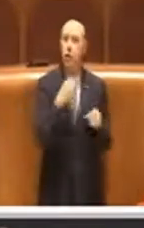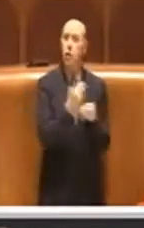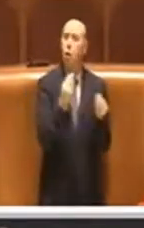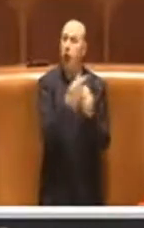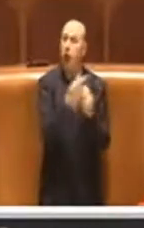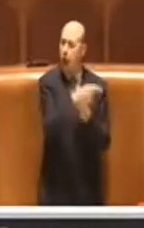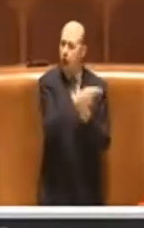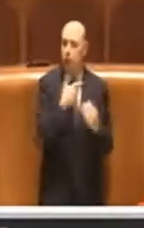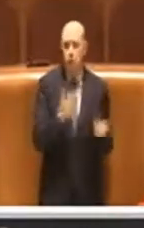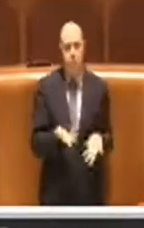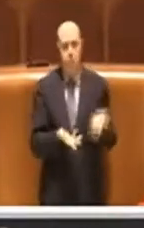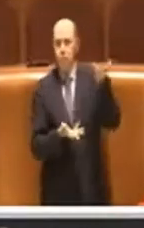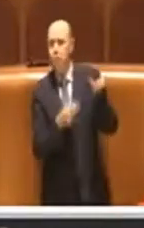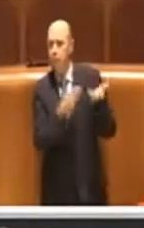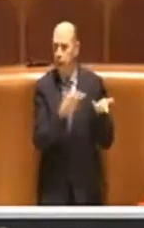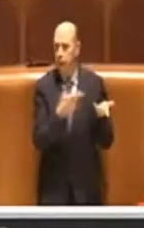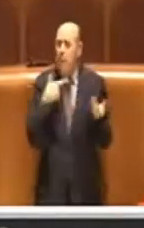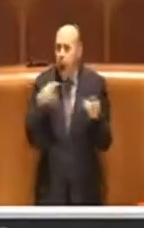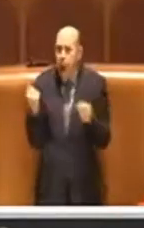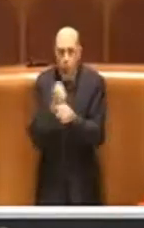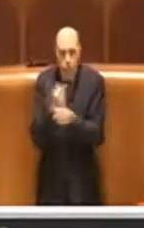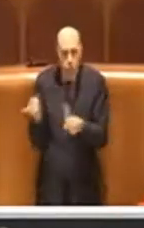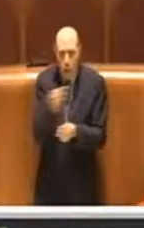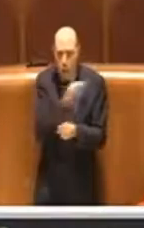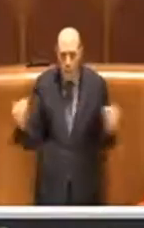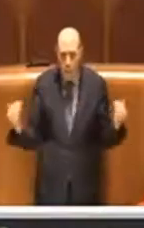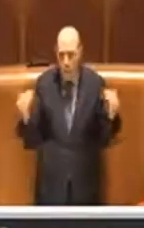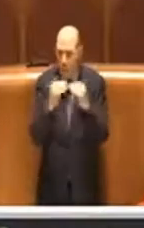colleghi, ma molto spesso svolgendo mansioni